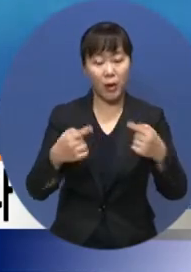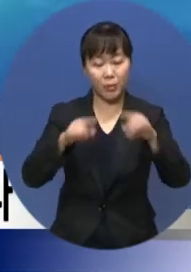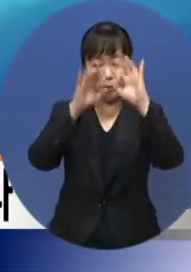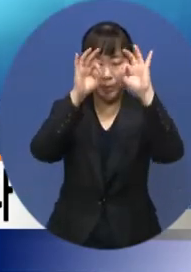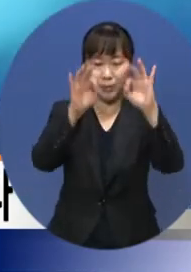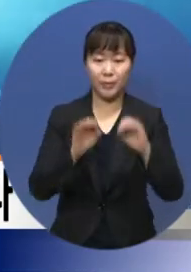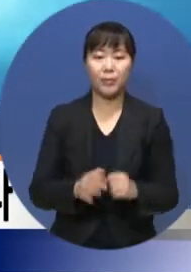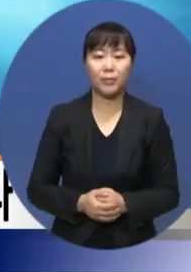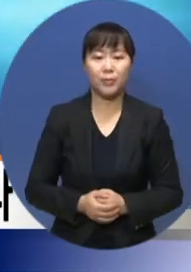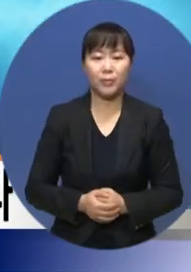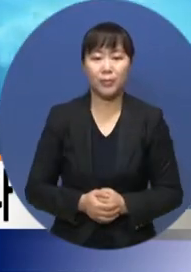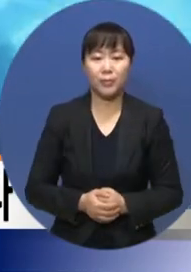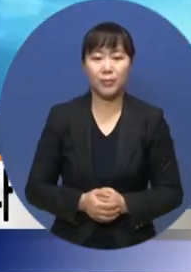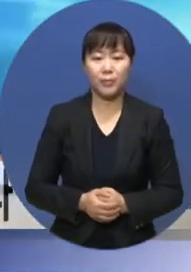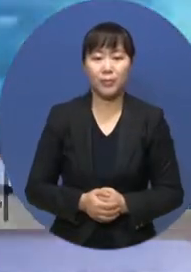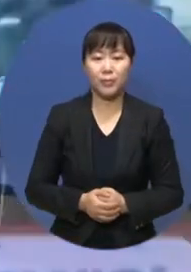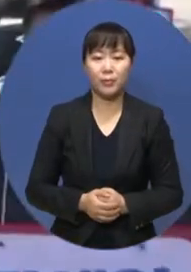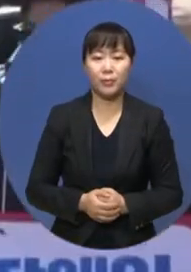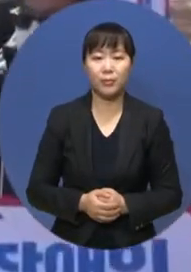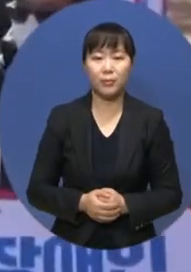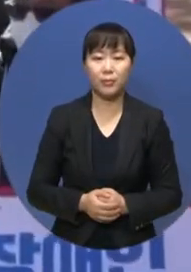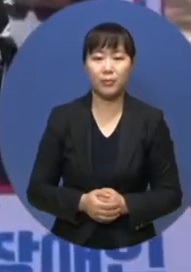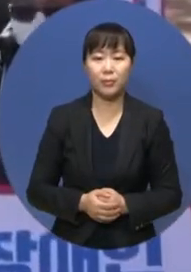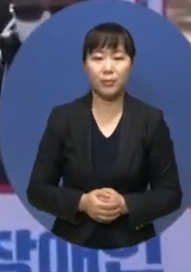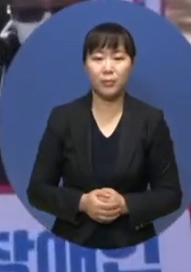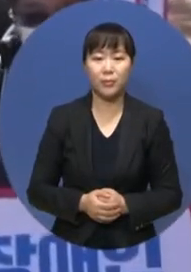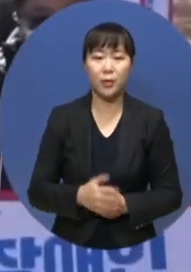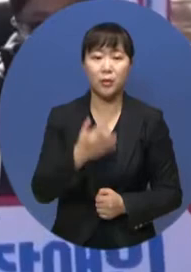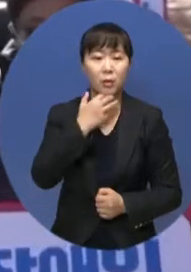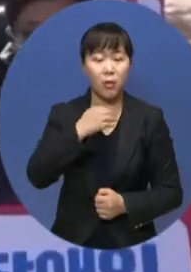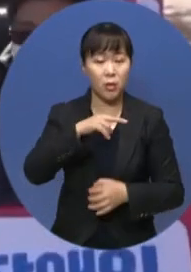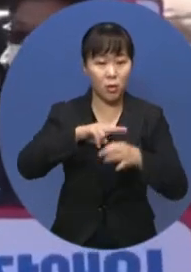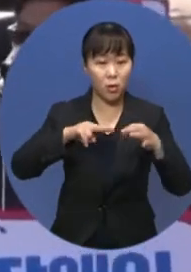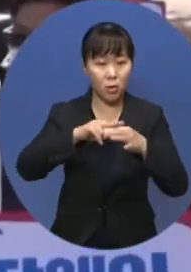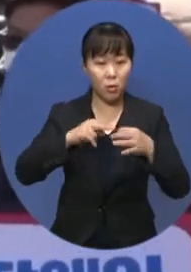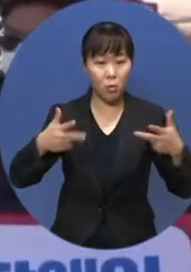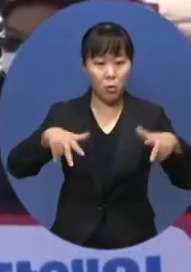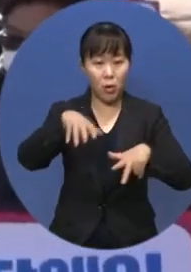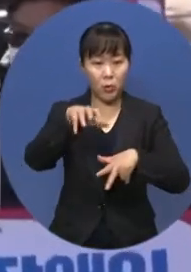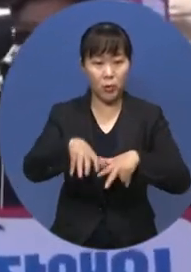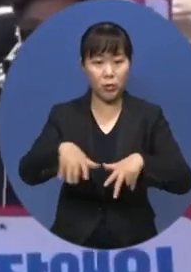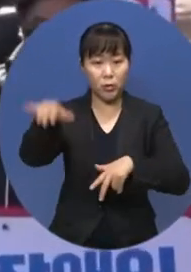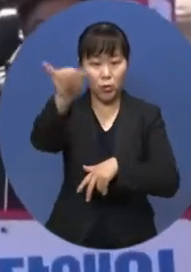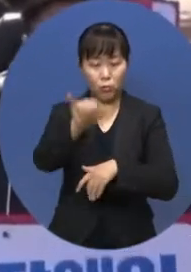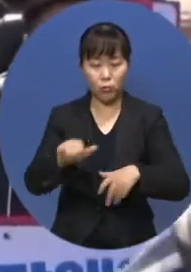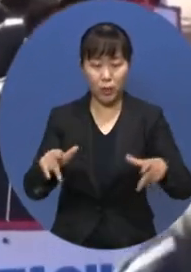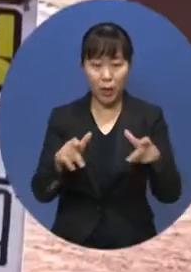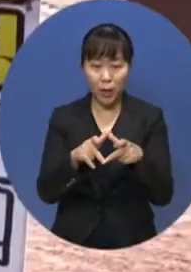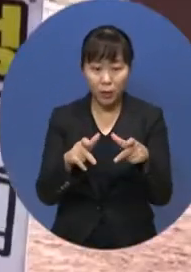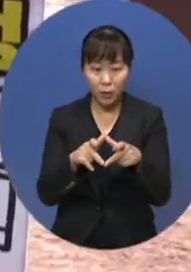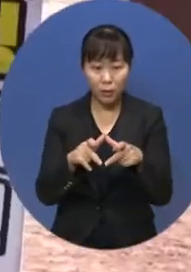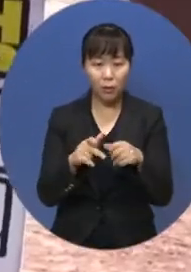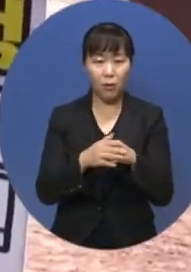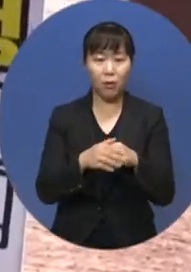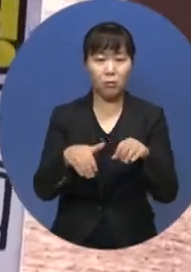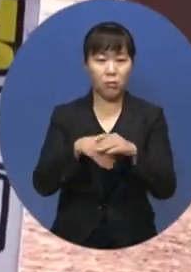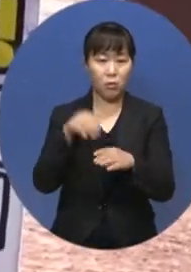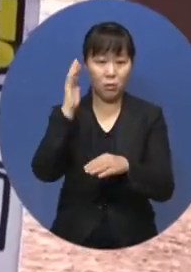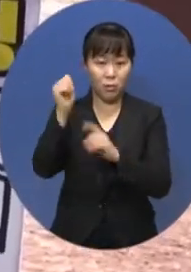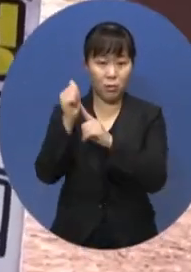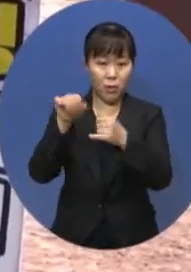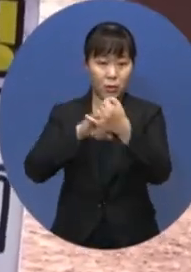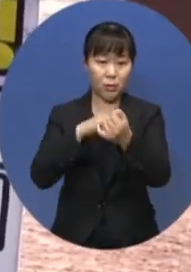서정용 기자가 들어봤습니다. 서울 여의도 공원에 모인 전국 장애인들은 문재인 대통령이